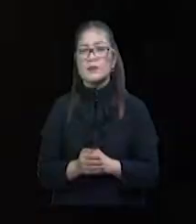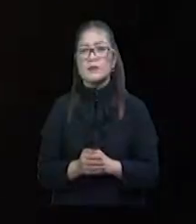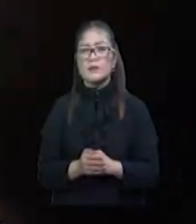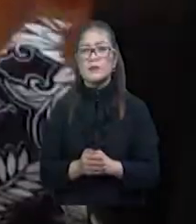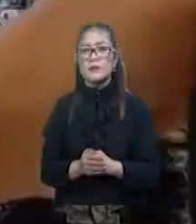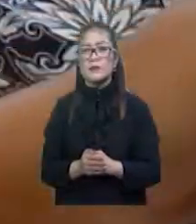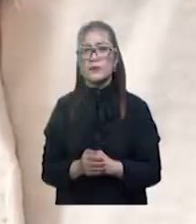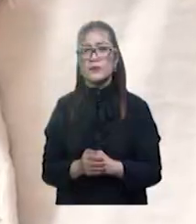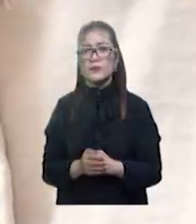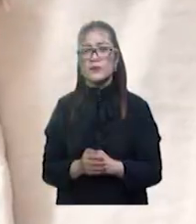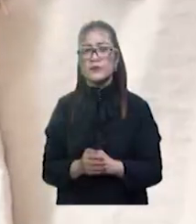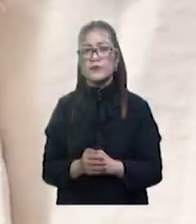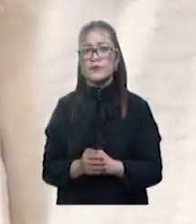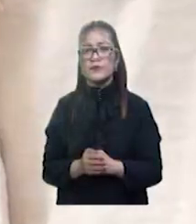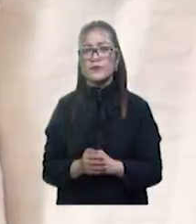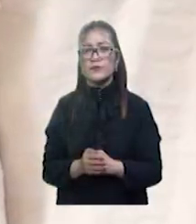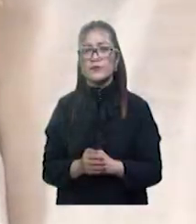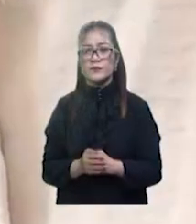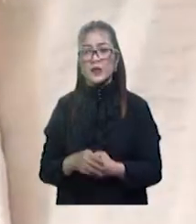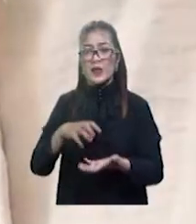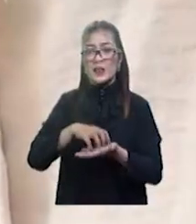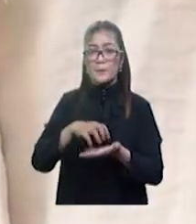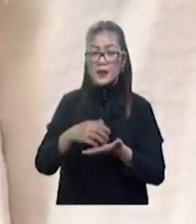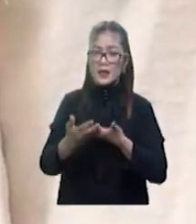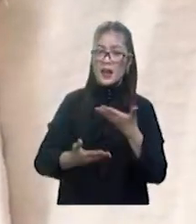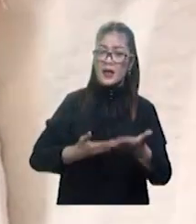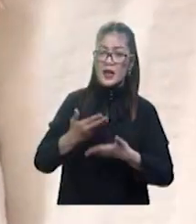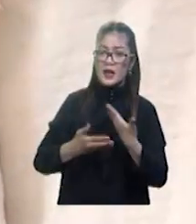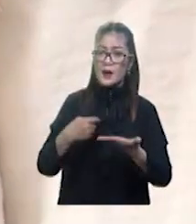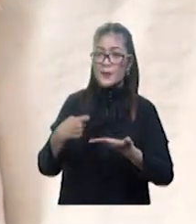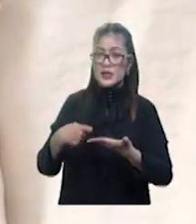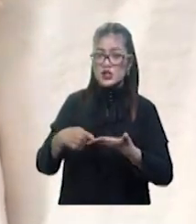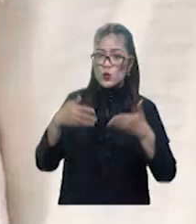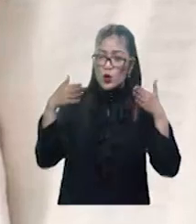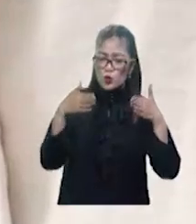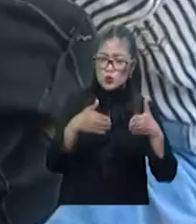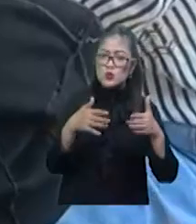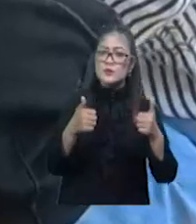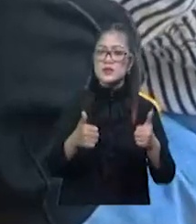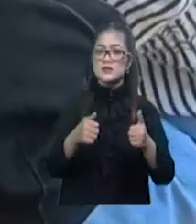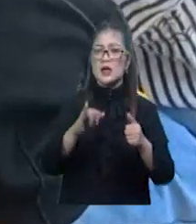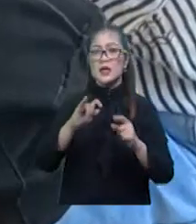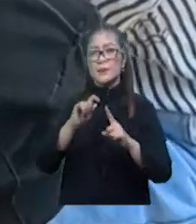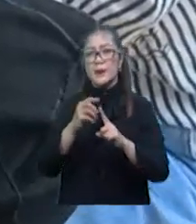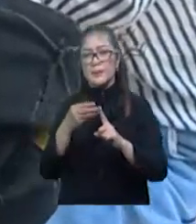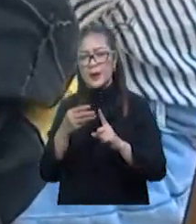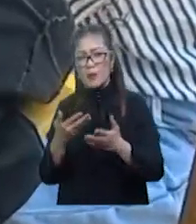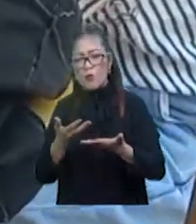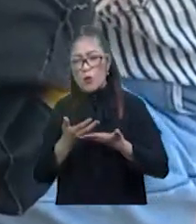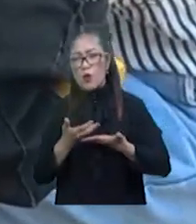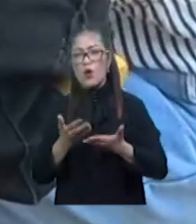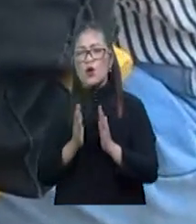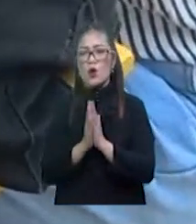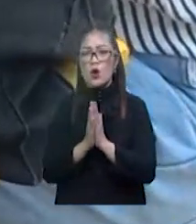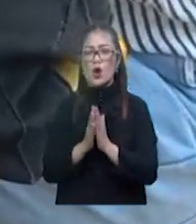Selain menyiapkan posko pengaduan dan menyiapkan bantuan hukum bagi mahasiswa, kampus IPB juga meminta seluruh mahasiswa korban pinjaman online shop